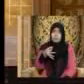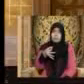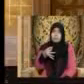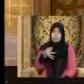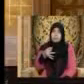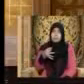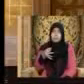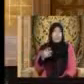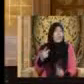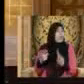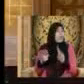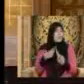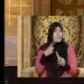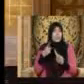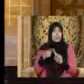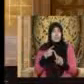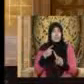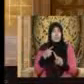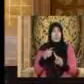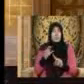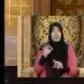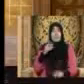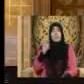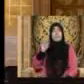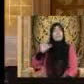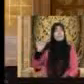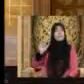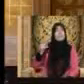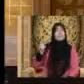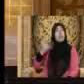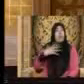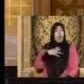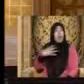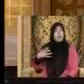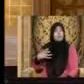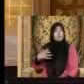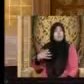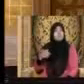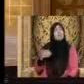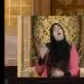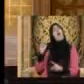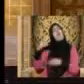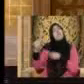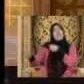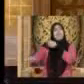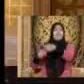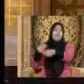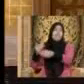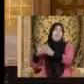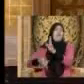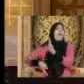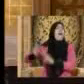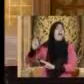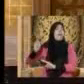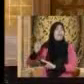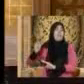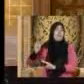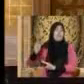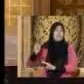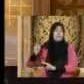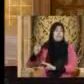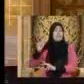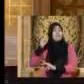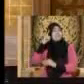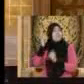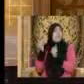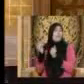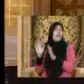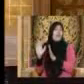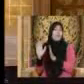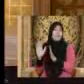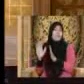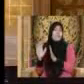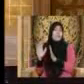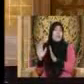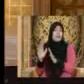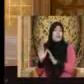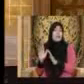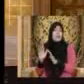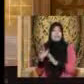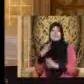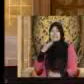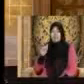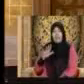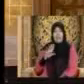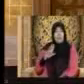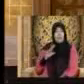بالذين رزقهم الله عز وجل، فلينفقوا مما رزقهم الله سبحانه وتعالى حلالا طيبا، فلينفقوا